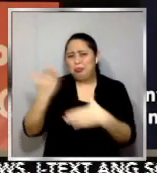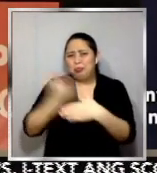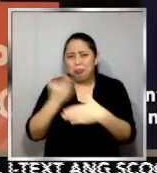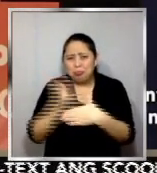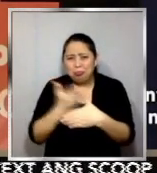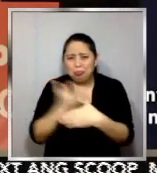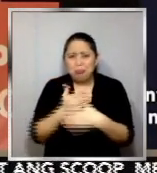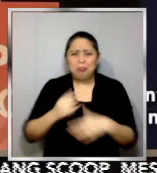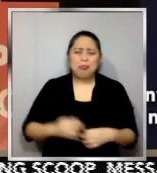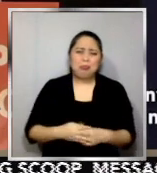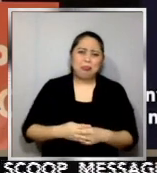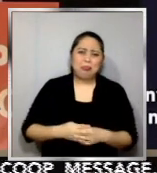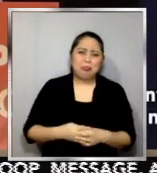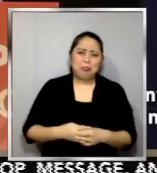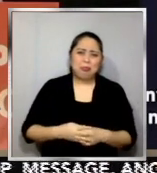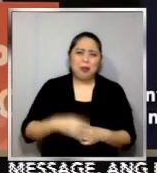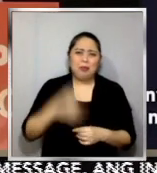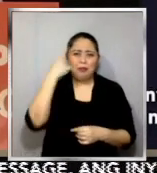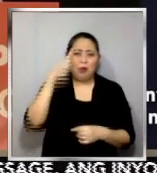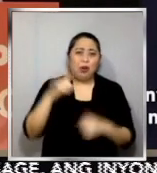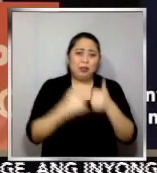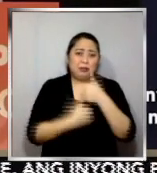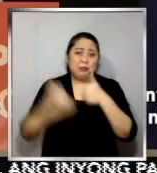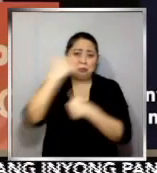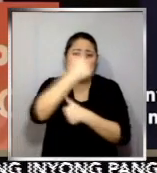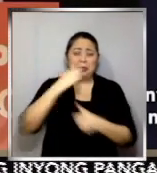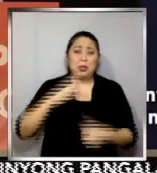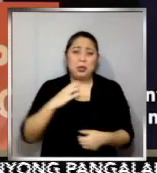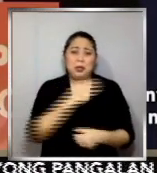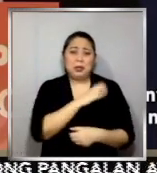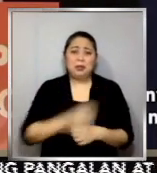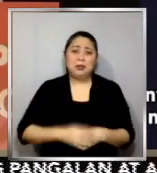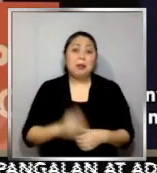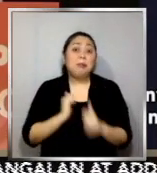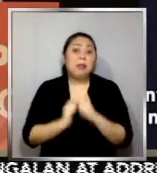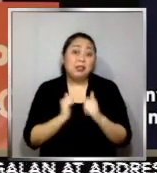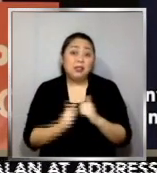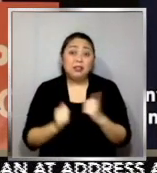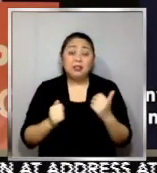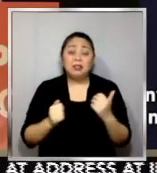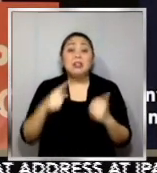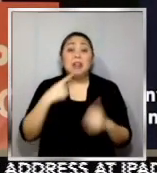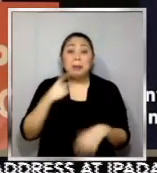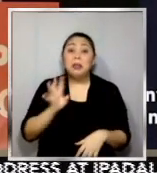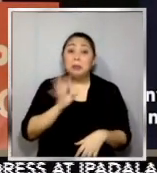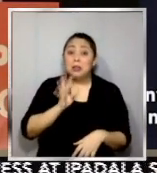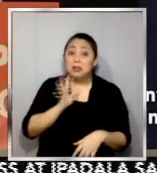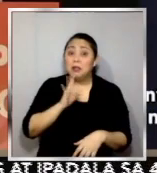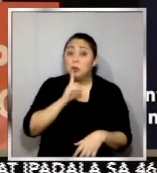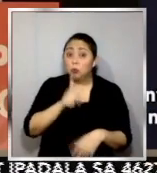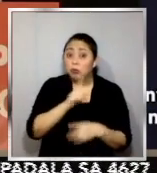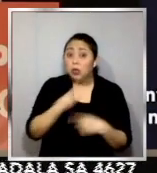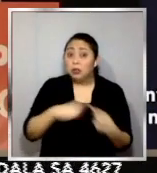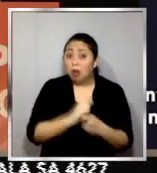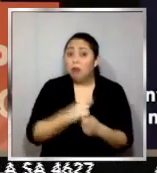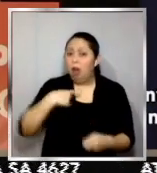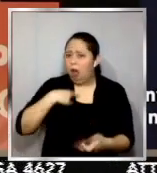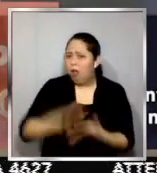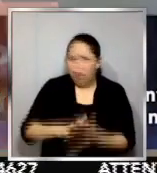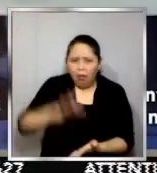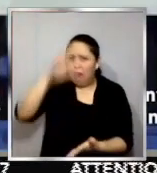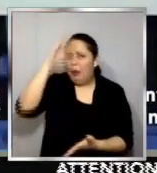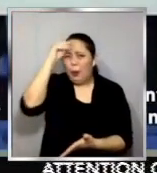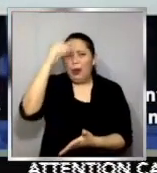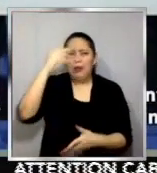for nadala na ako. Yan po ang verbatim na sinabi ng presidente nung siya'y nanawagan sa